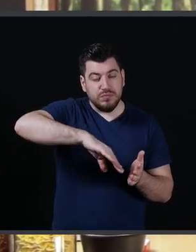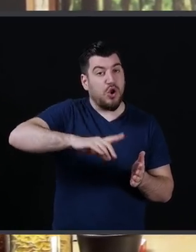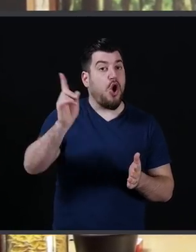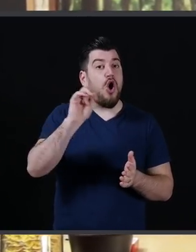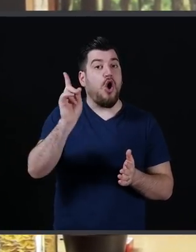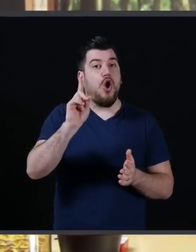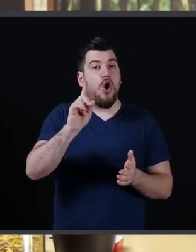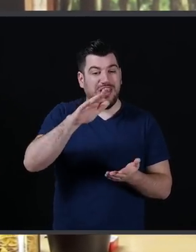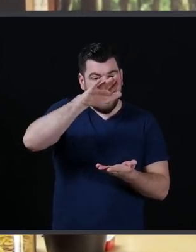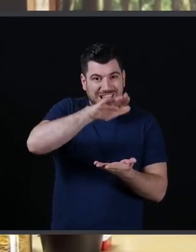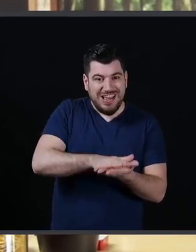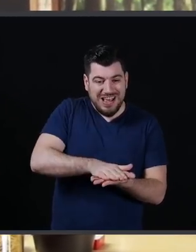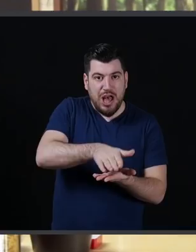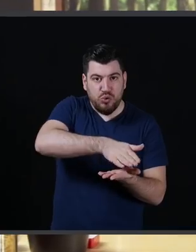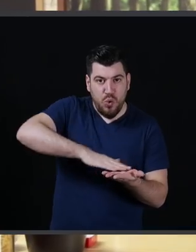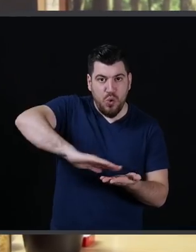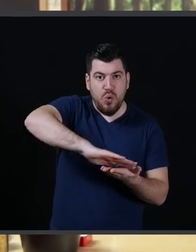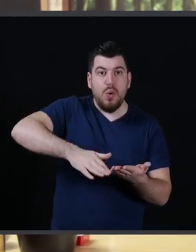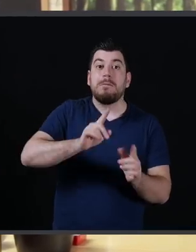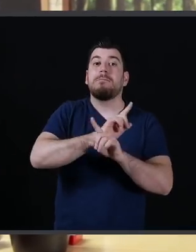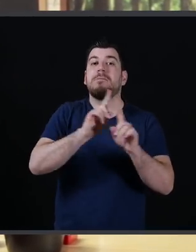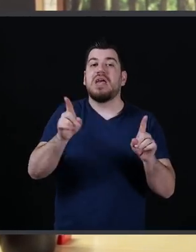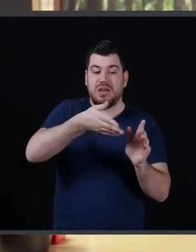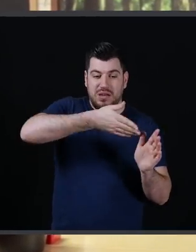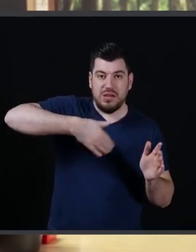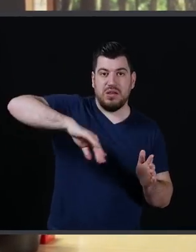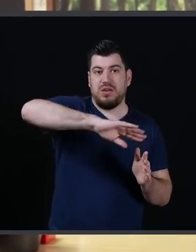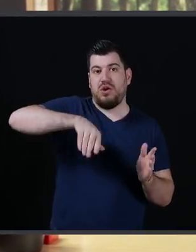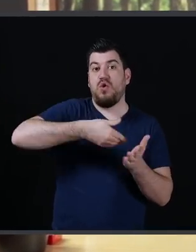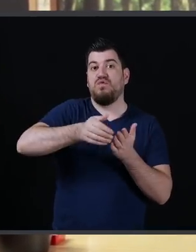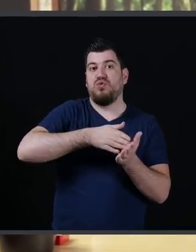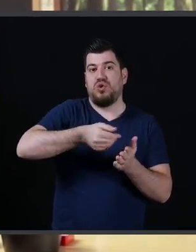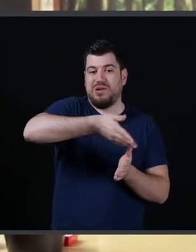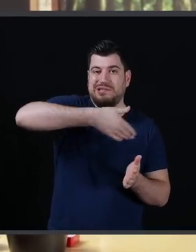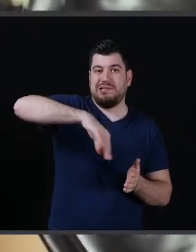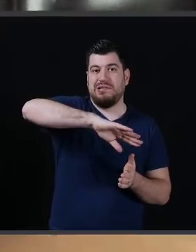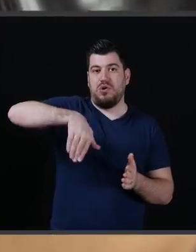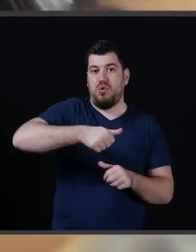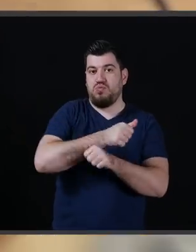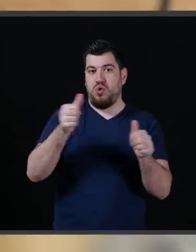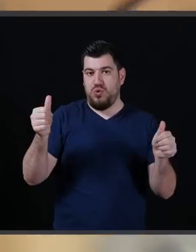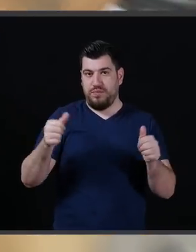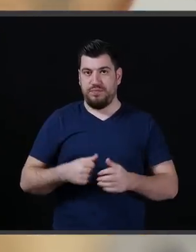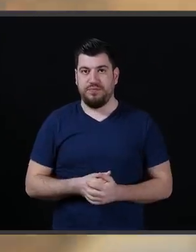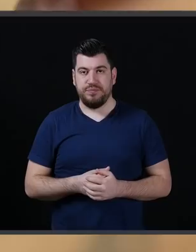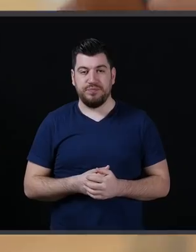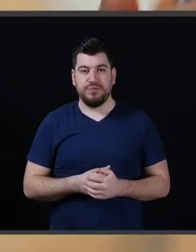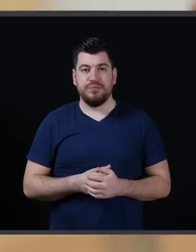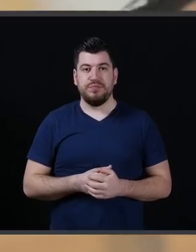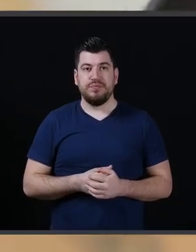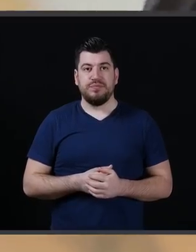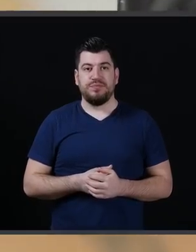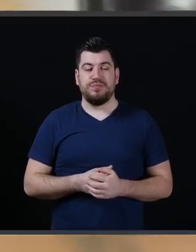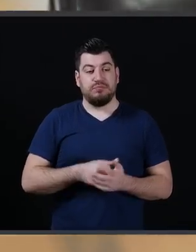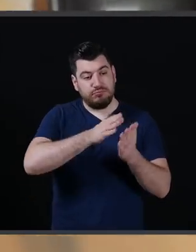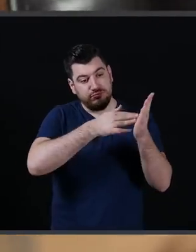κέικ, εντάξει Παίρνω λίγο βούτυρο Αλίβο Αλίφο είναι το σωστό Αλίβο το λέω